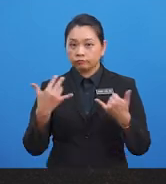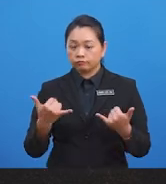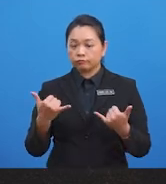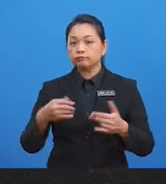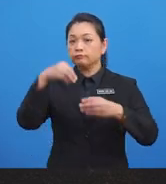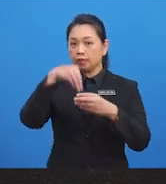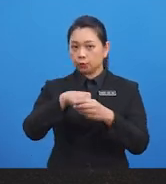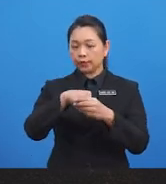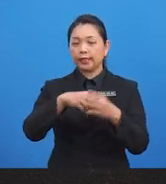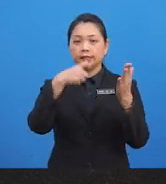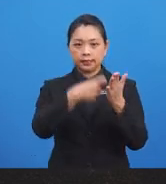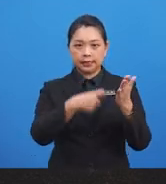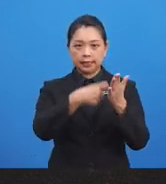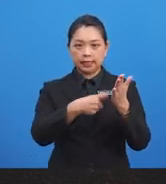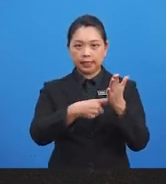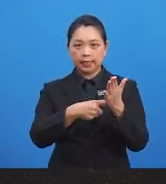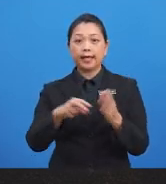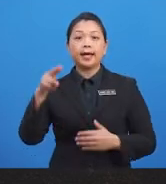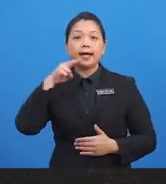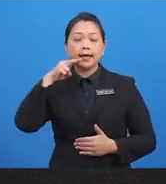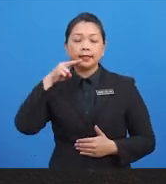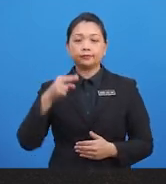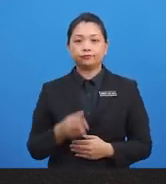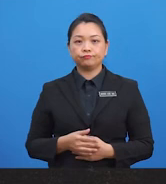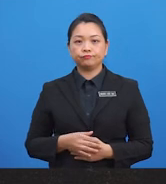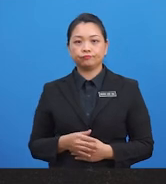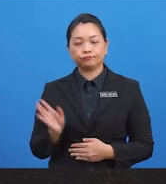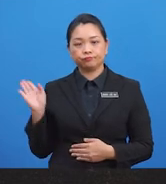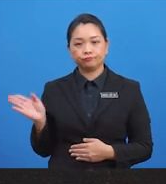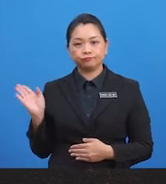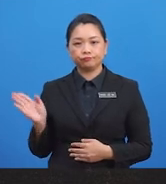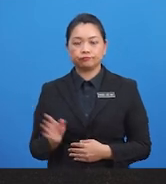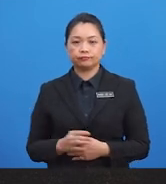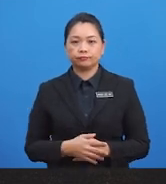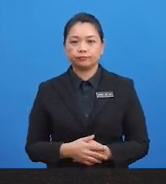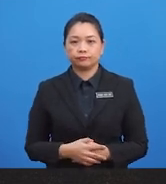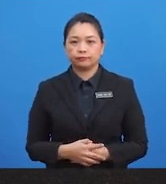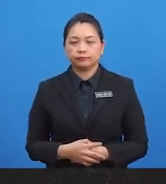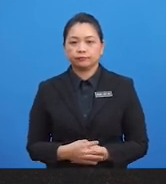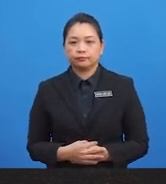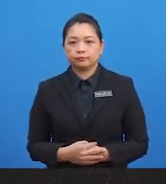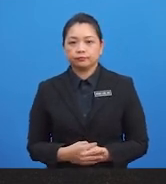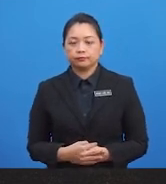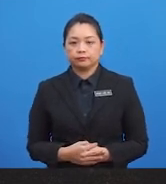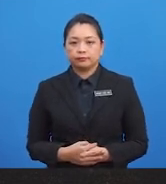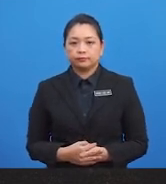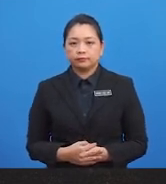seterusnya masukkan nilai 0 hingga negatif 2 ke dalam X.